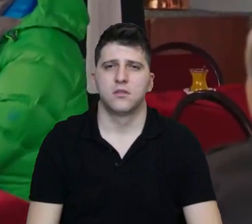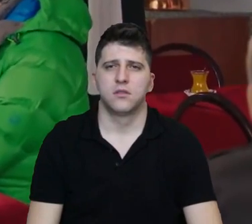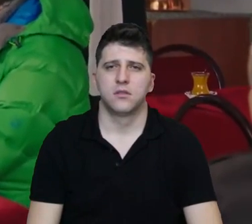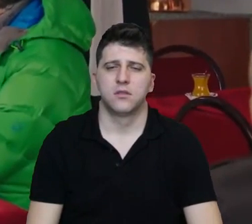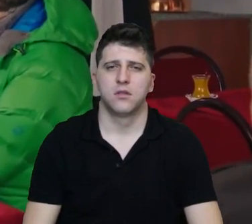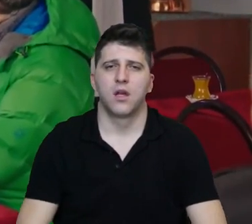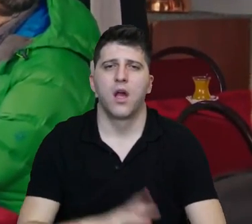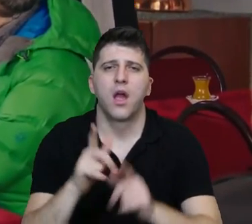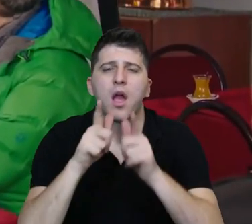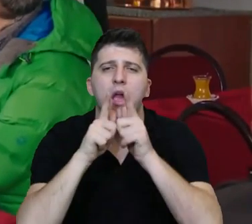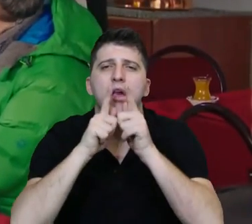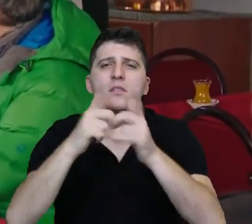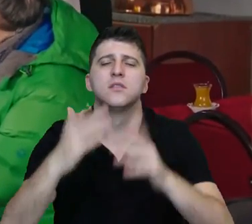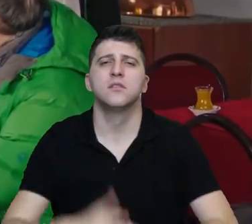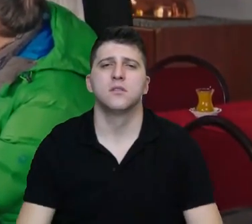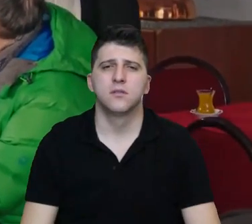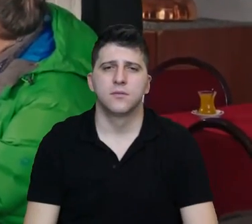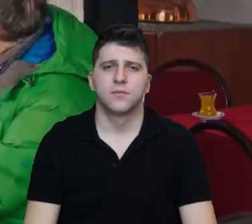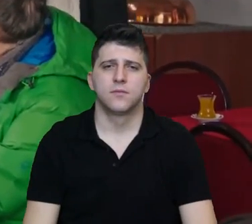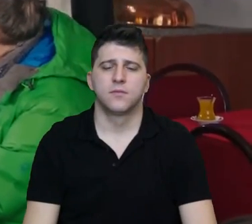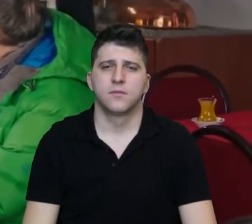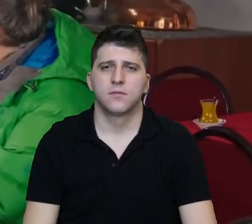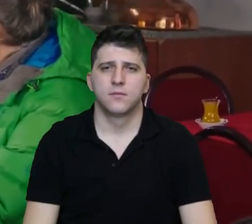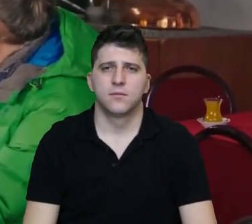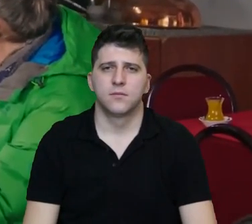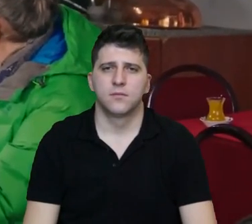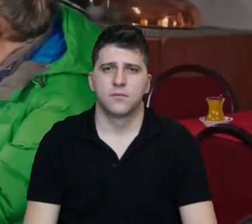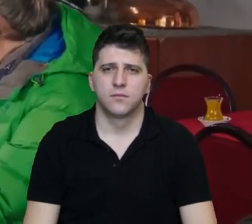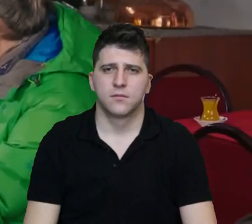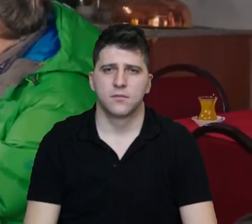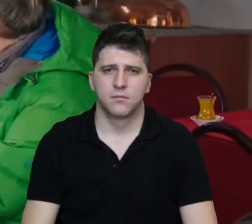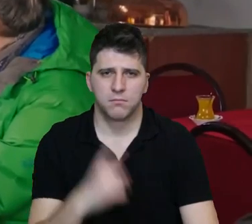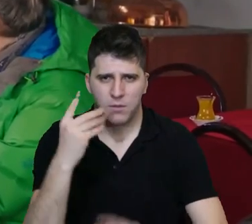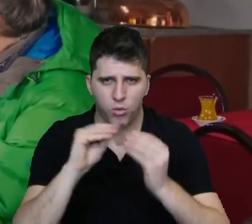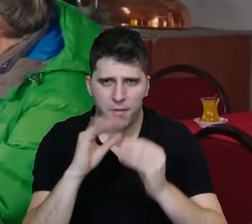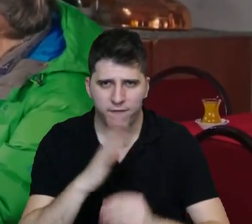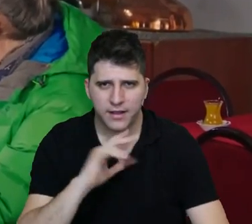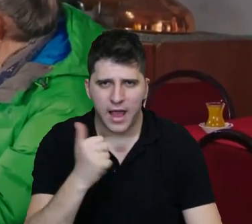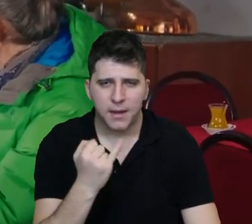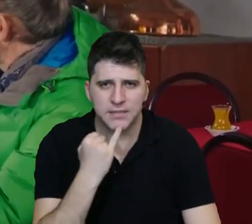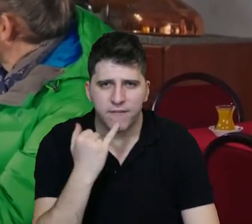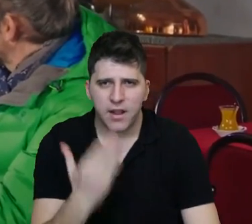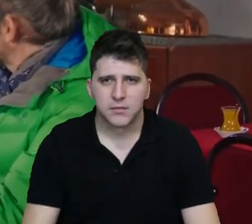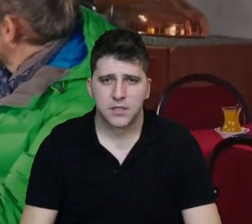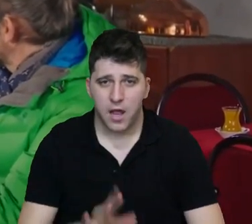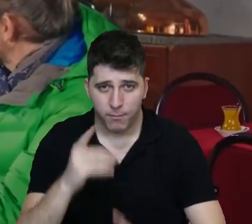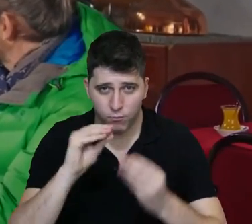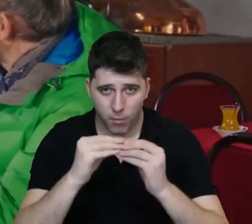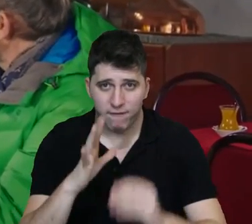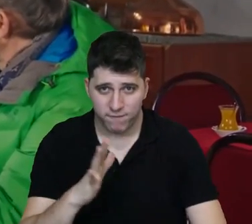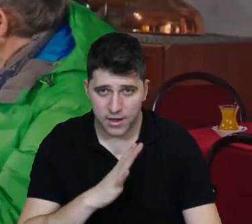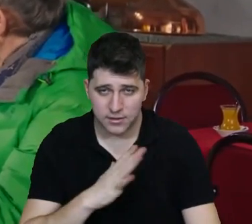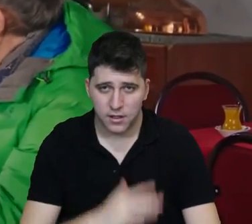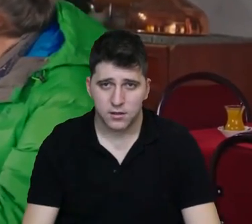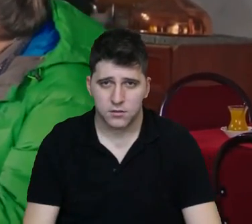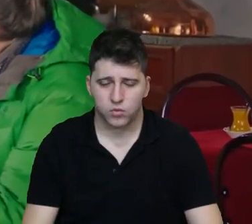Neyt! Yaklaşıp tepelerine dikildi. Bir sıkıntı mı var değerli misafirlerimiz? Eğer bir sıkıntı